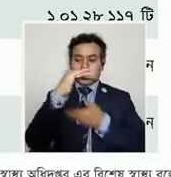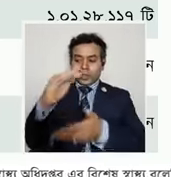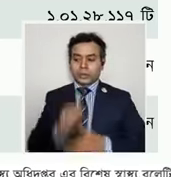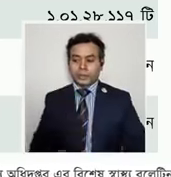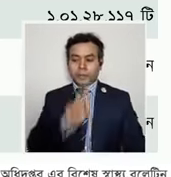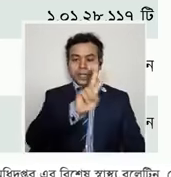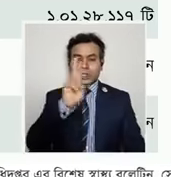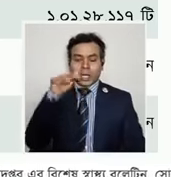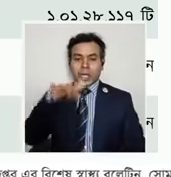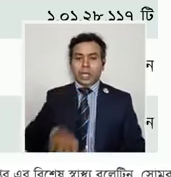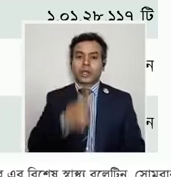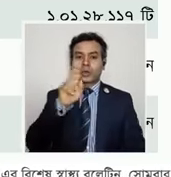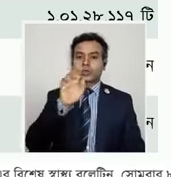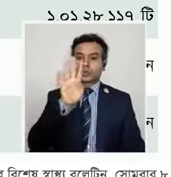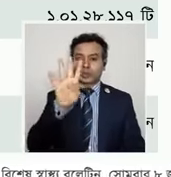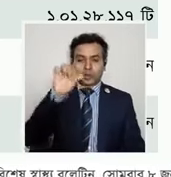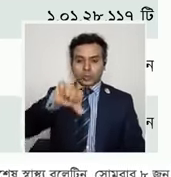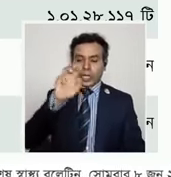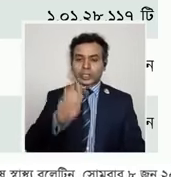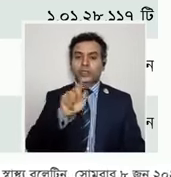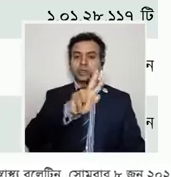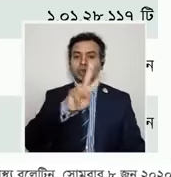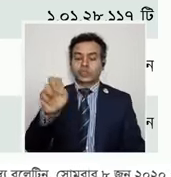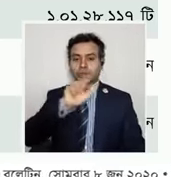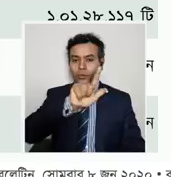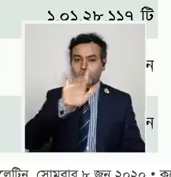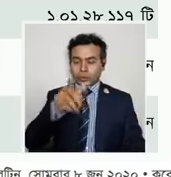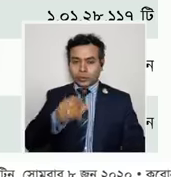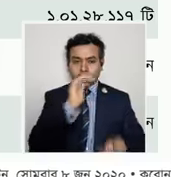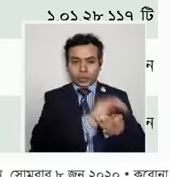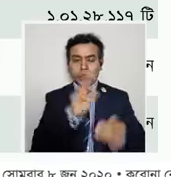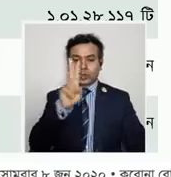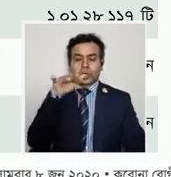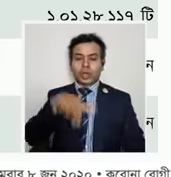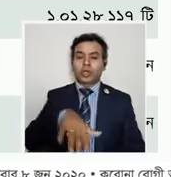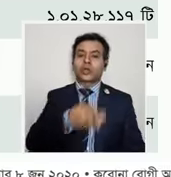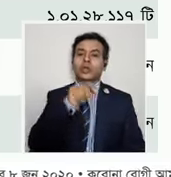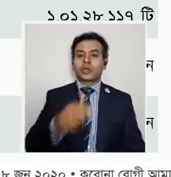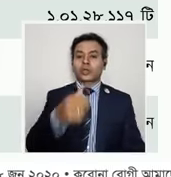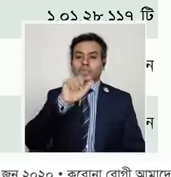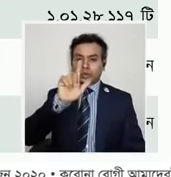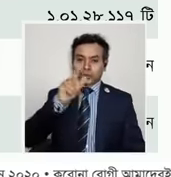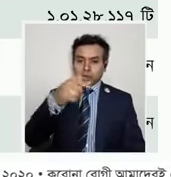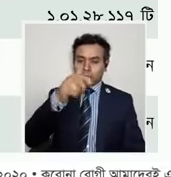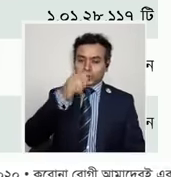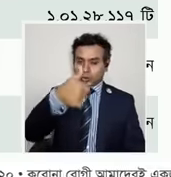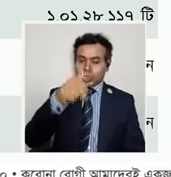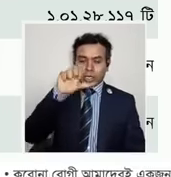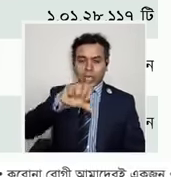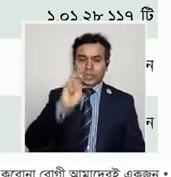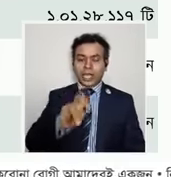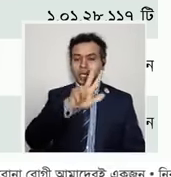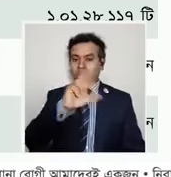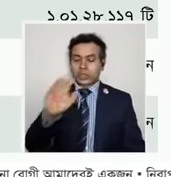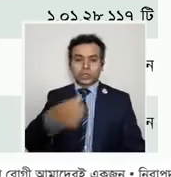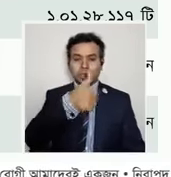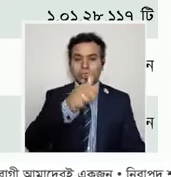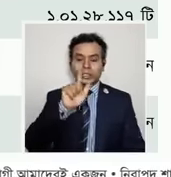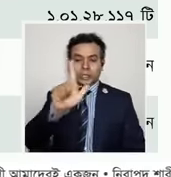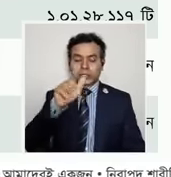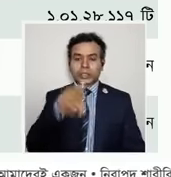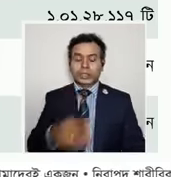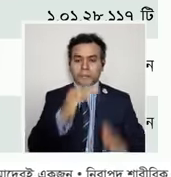বিষয়ে পরামর্শের জন্য যে এই ফোন কলগুলিতে ফোন আসে তা না, কোভিড ছাড়াও যে কোনো স্বাস্থ্য পরামর্শ এই ফোন কলগুলি থেকে দেওয়া